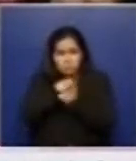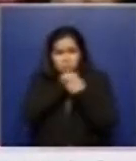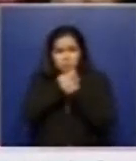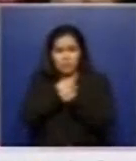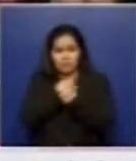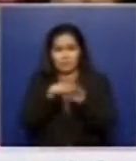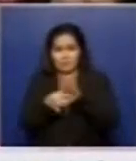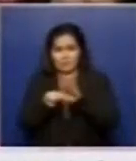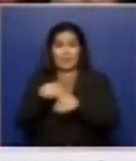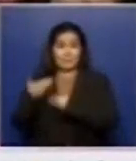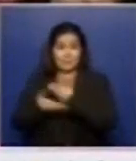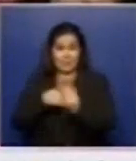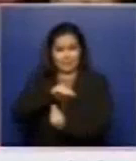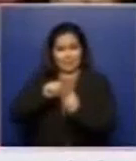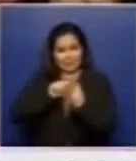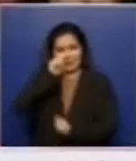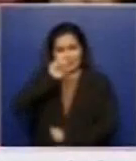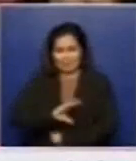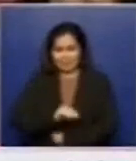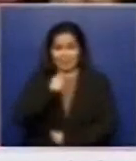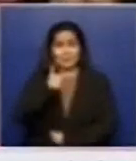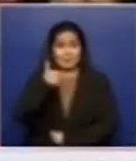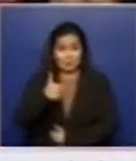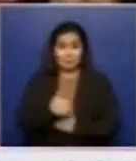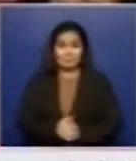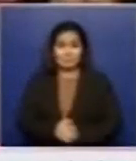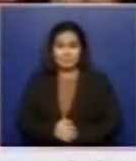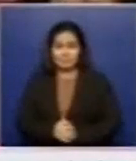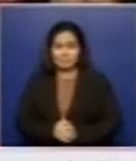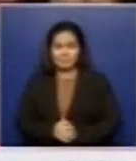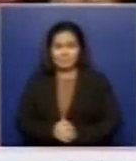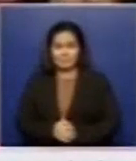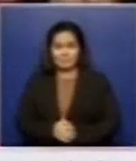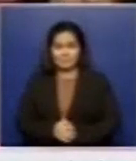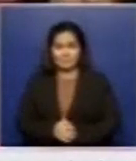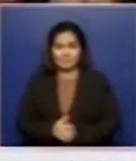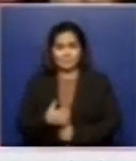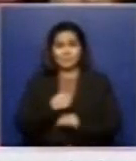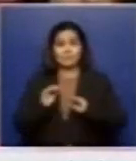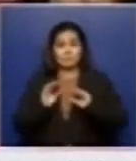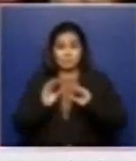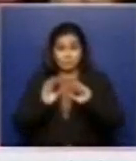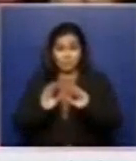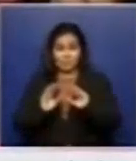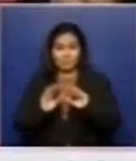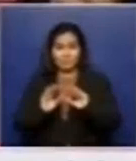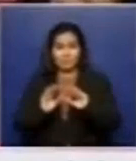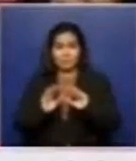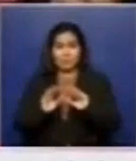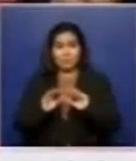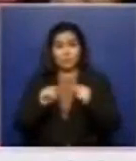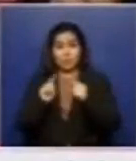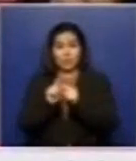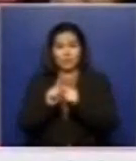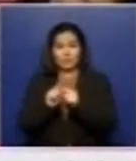าเนื้อไปขายครับเศรษฐกิจของประเทศไทยดีแน่นอนนอกจากนั้นแล้วนะครับผมก็อยากจะฝากโคเนื้อส